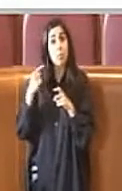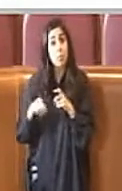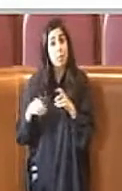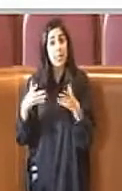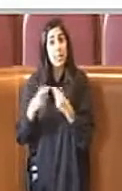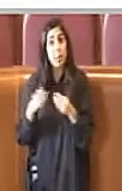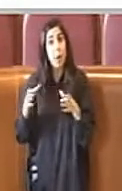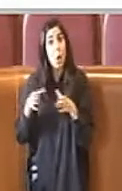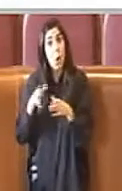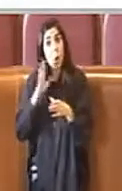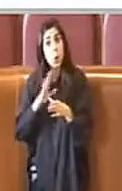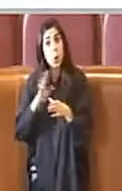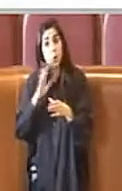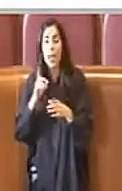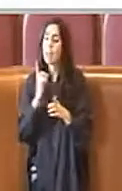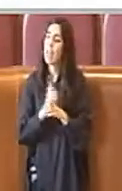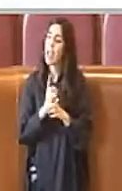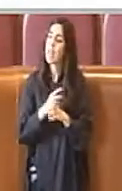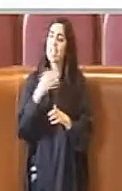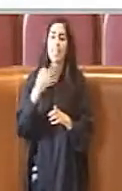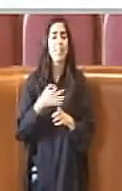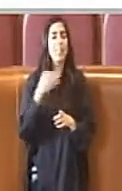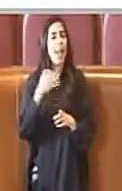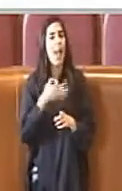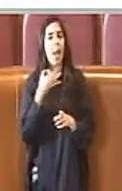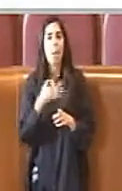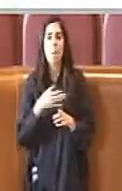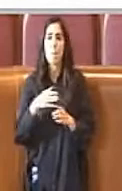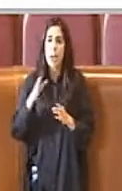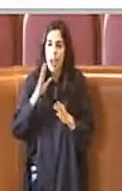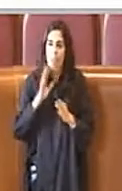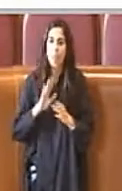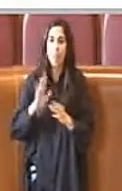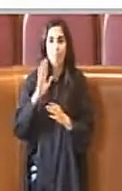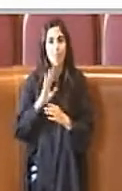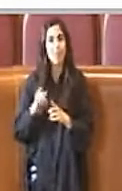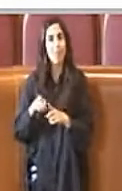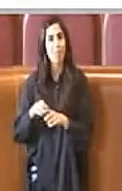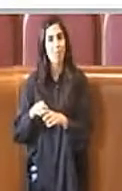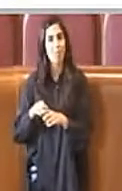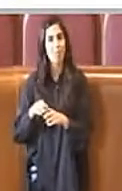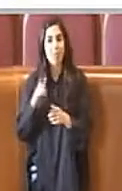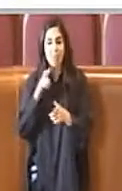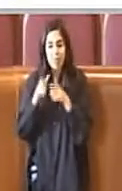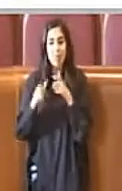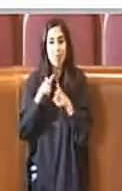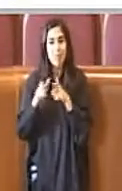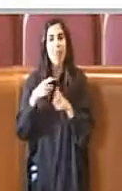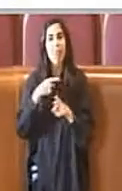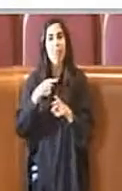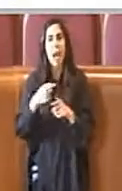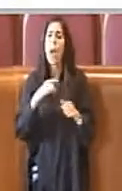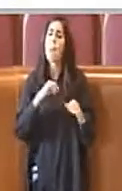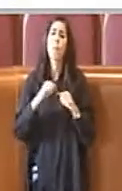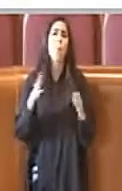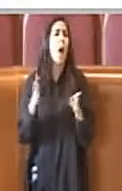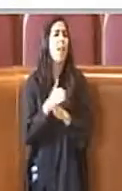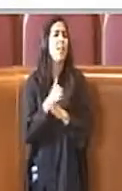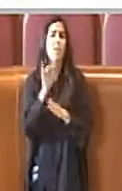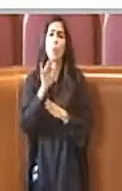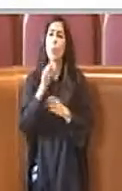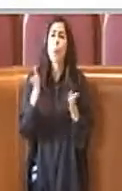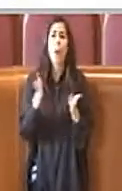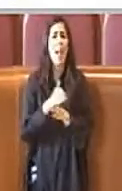in avanti e con qualsiasi amministrazione se succederà negli anni avvenire lavorando questo in dialogo continuo e costruttivo tra cittadini